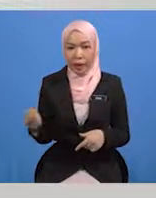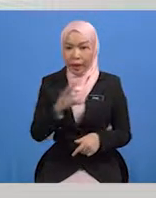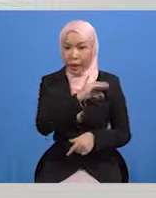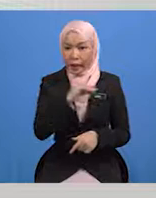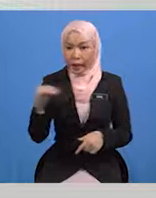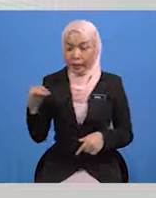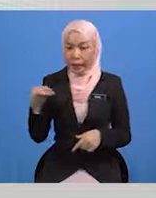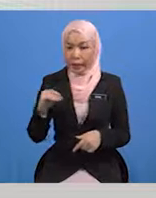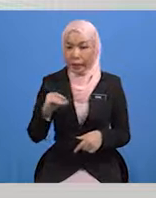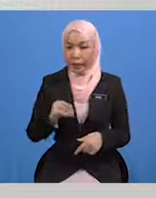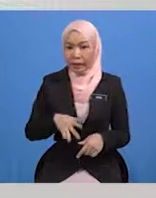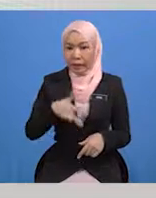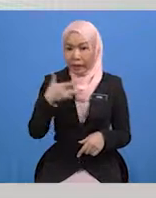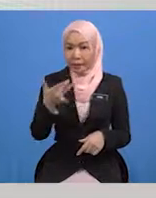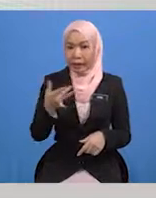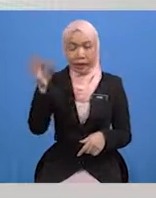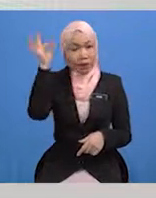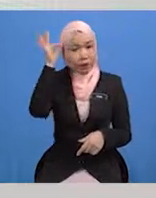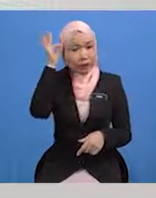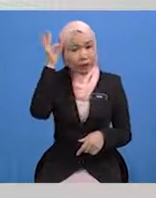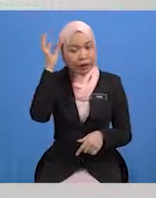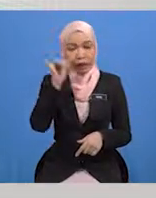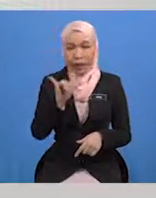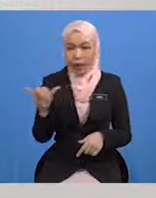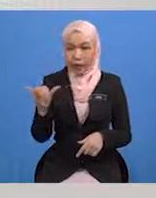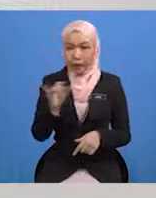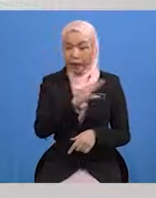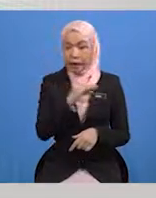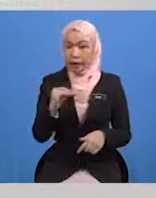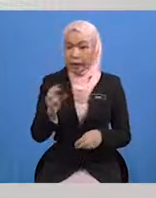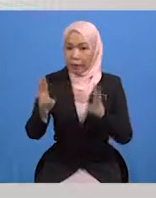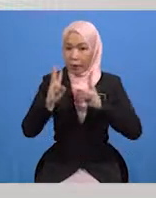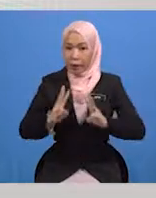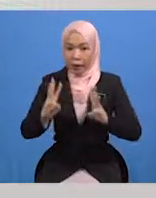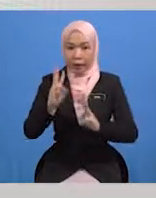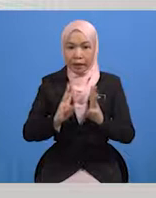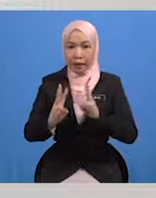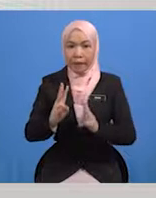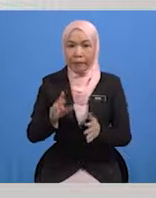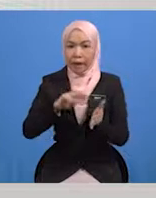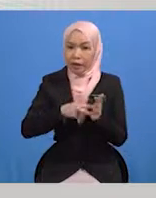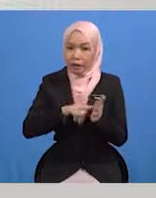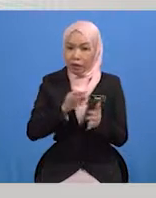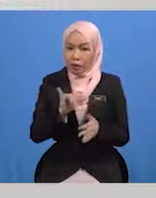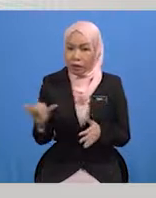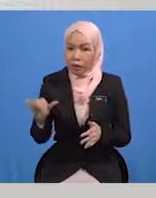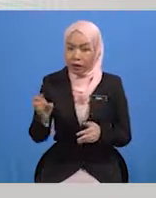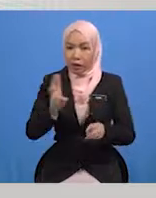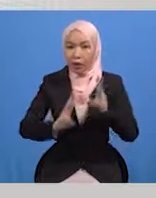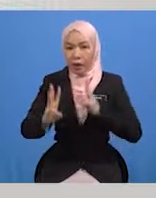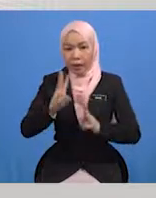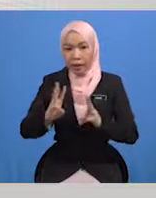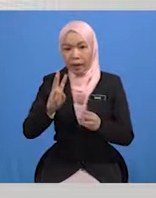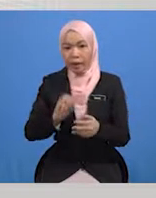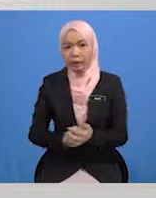dan pemikirannya. Perwatakan pula bermaksud watak seseorang atau